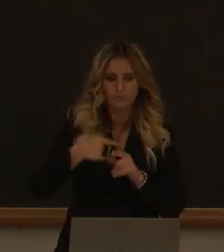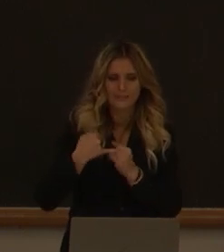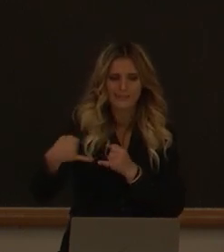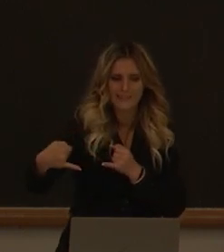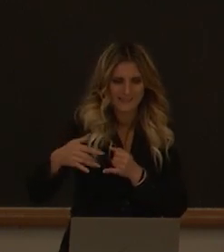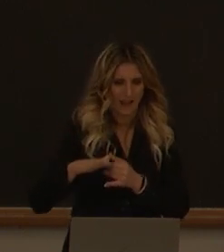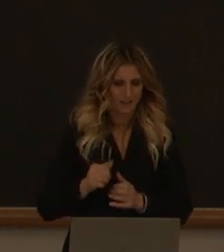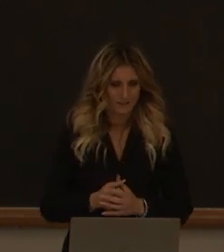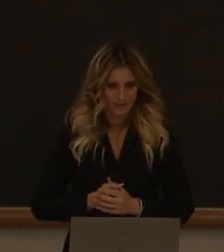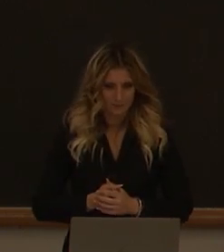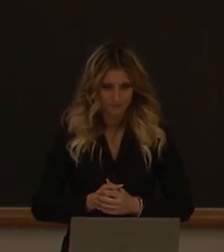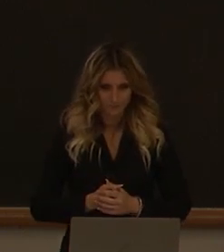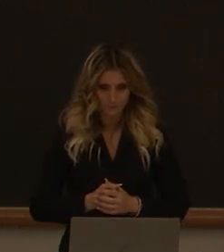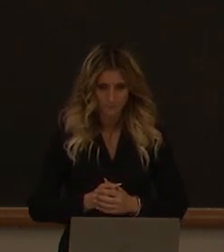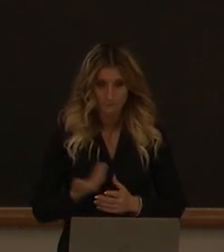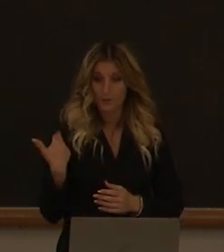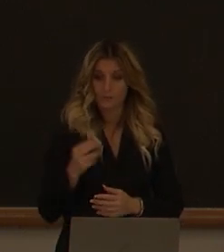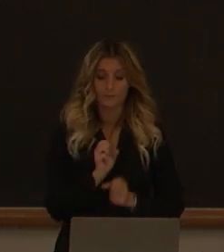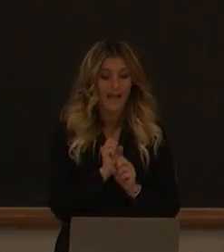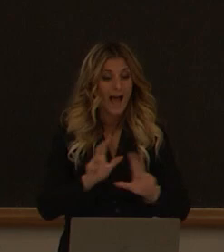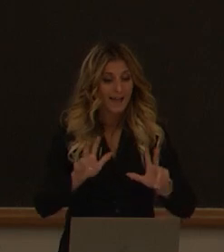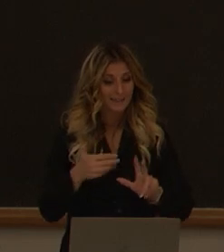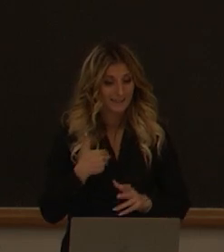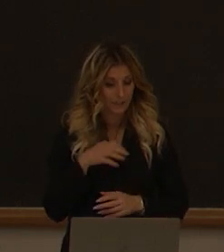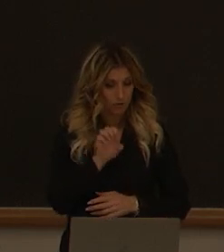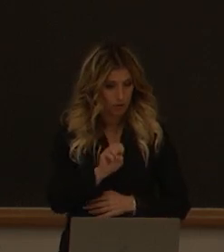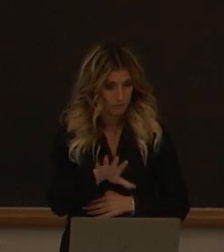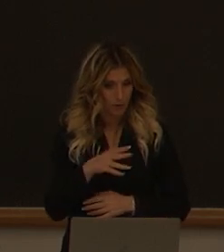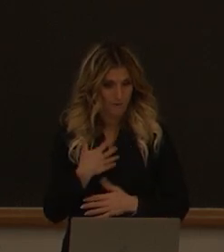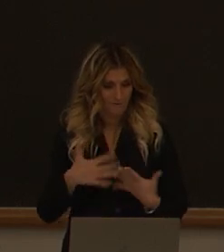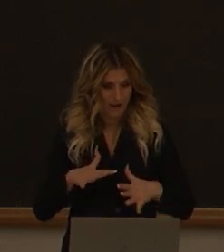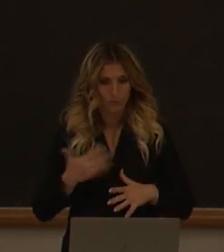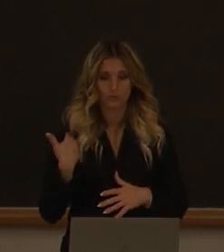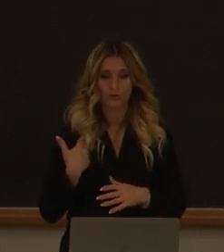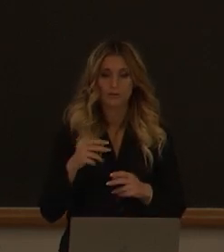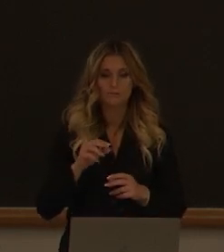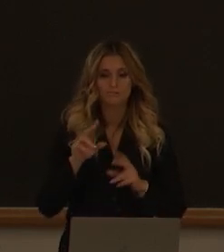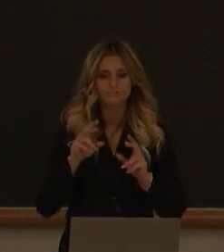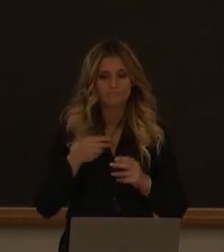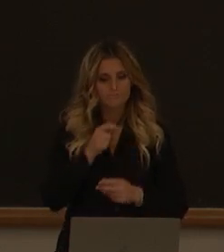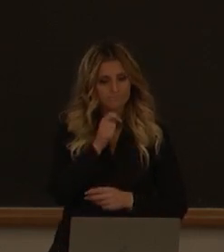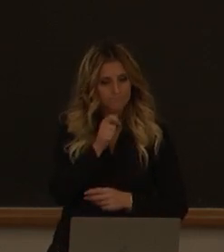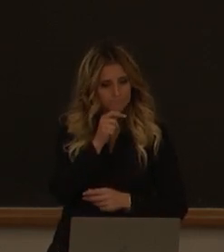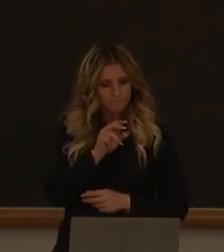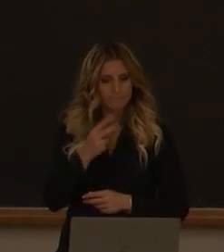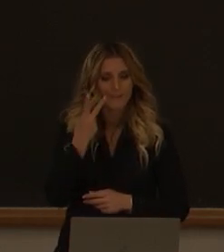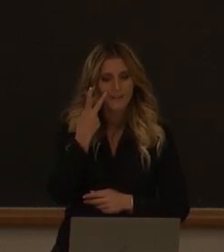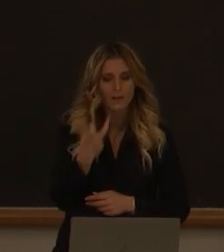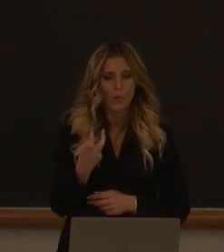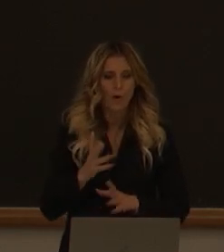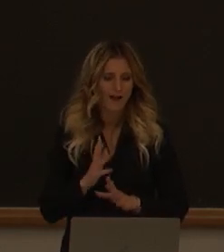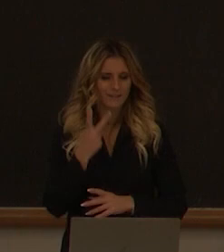distanza. Come è stato anticipato, il tema di questa mia presentazione riguarda un